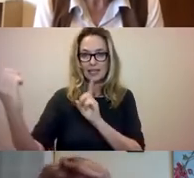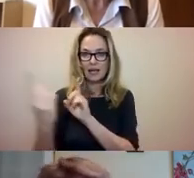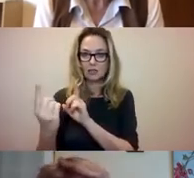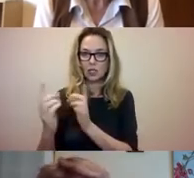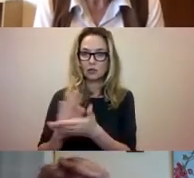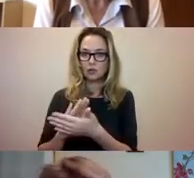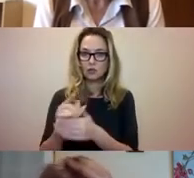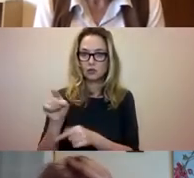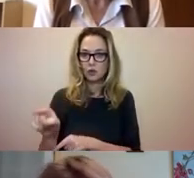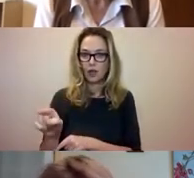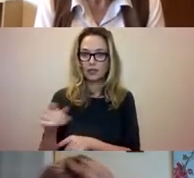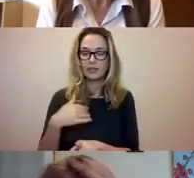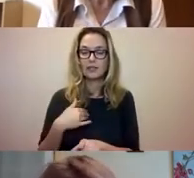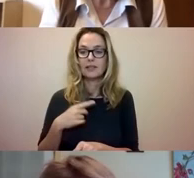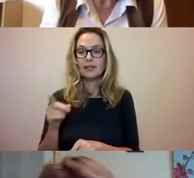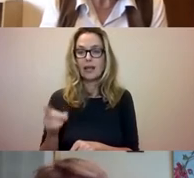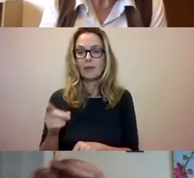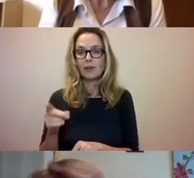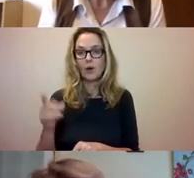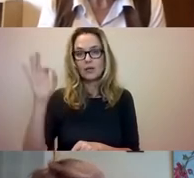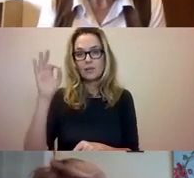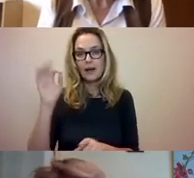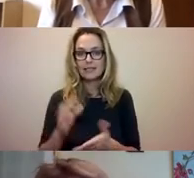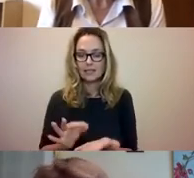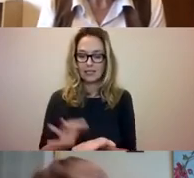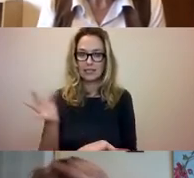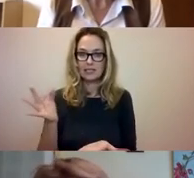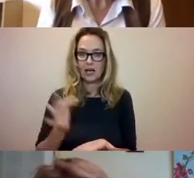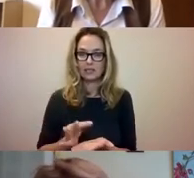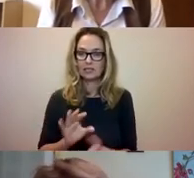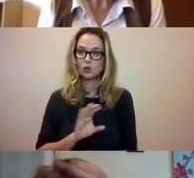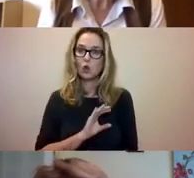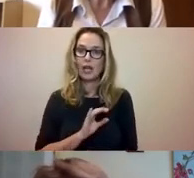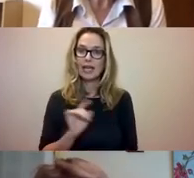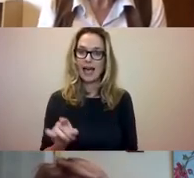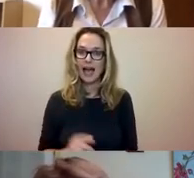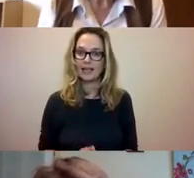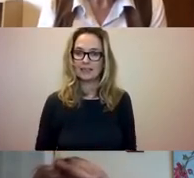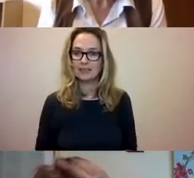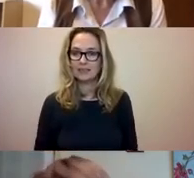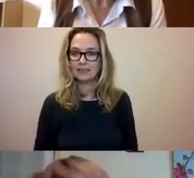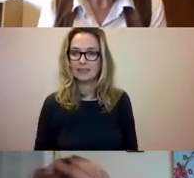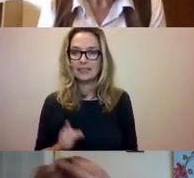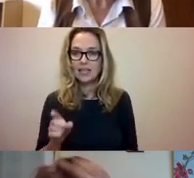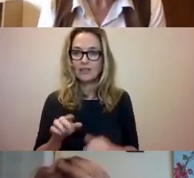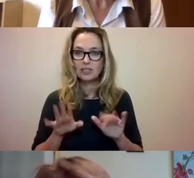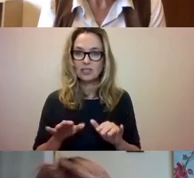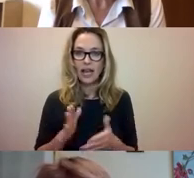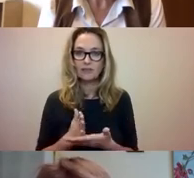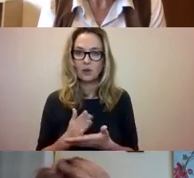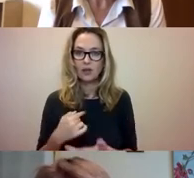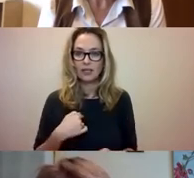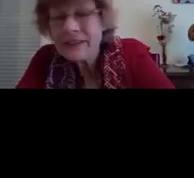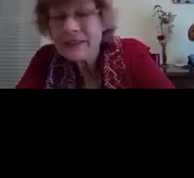En ik heb haar ook leren kennen bij de Riethorst als collega. Daar was zij schrijftolk en ik was